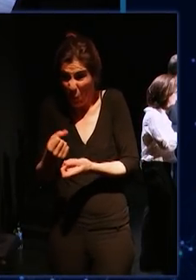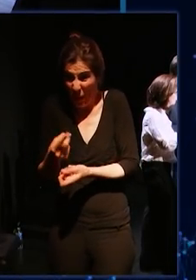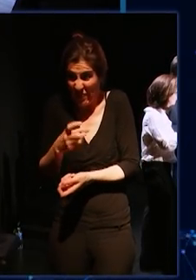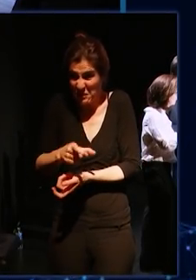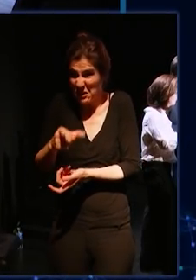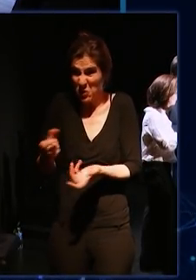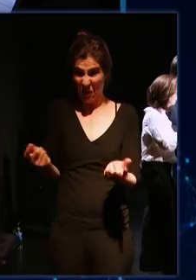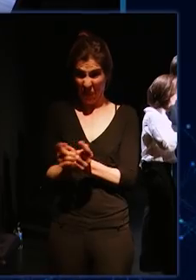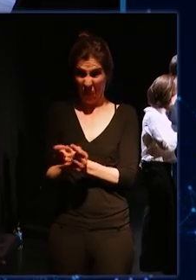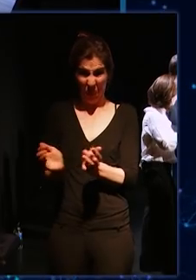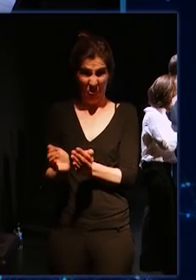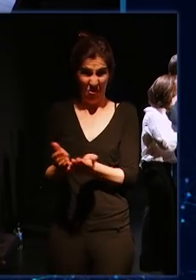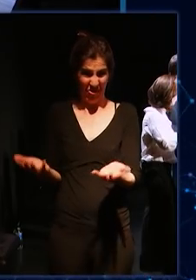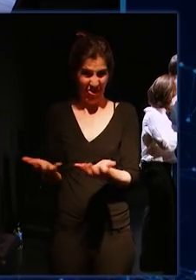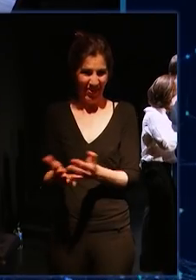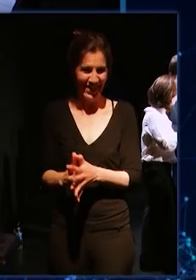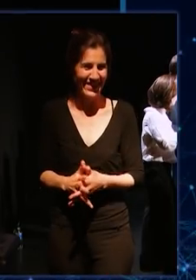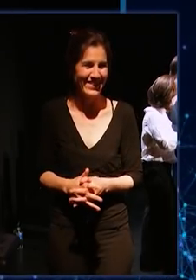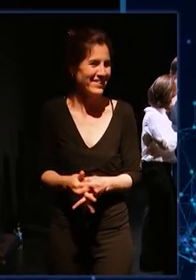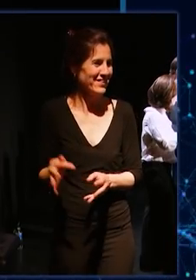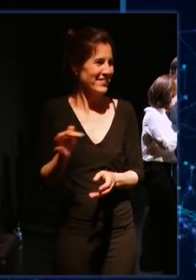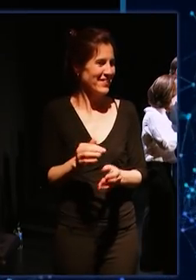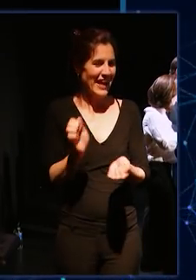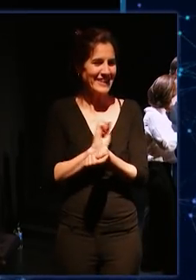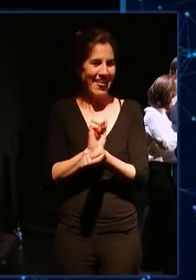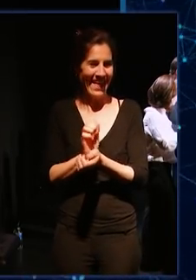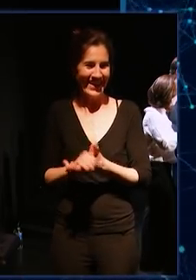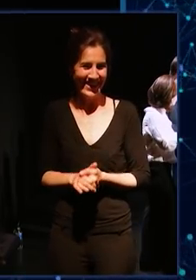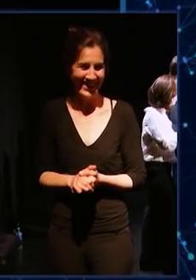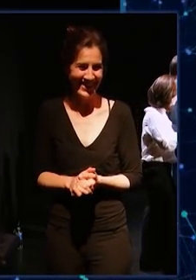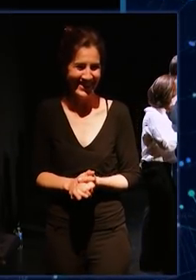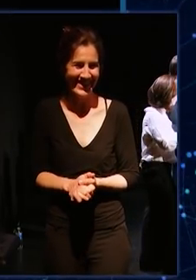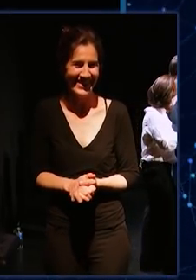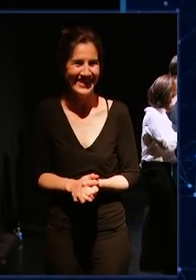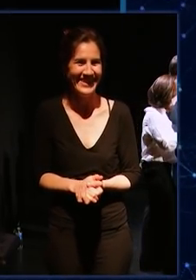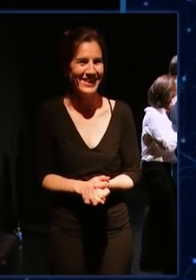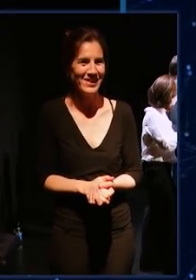Sí, Josep Quesada, sí. Em sembla que havia... A ver, Quique,